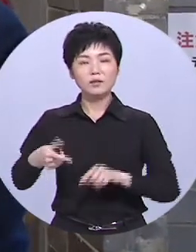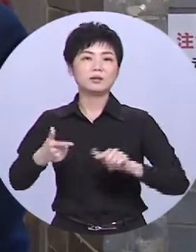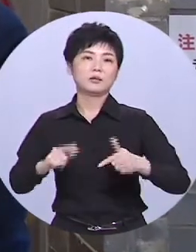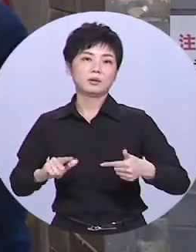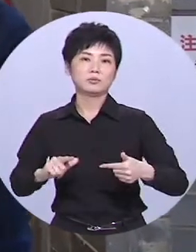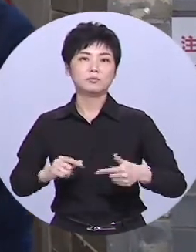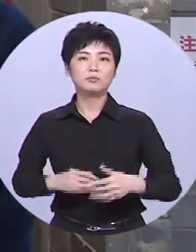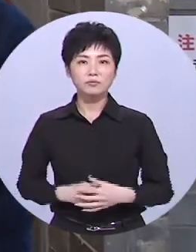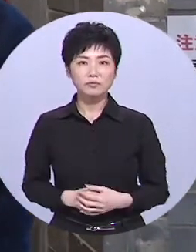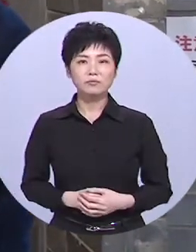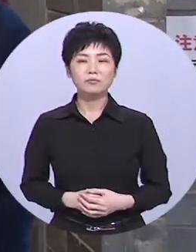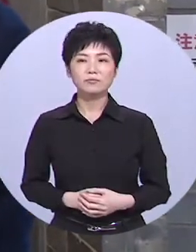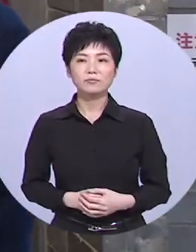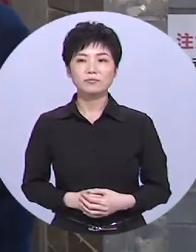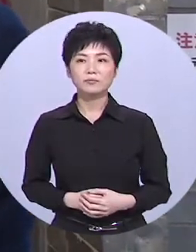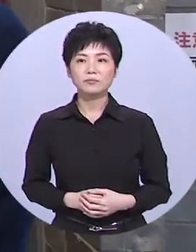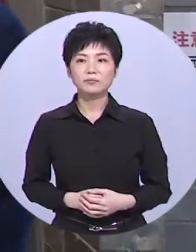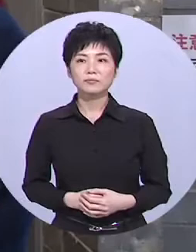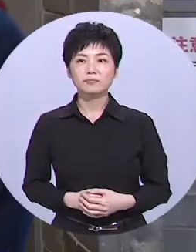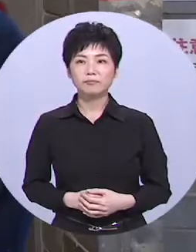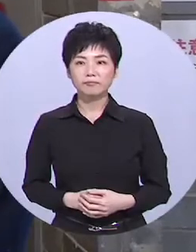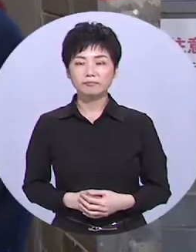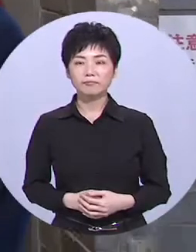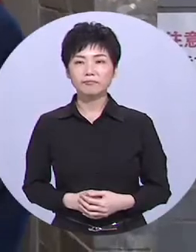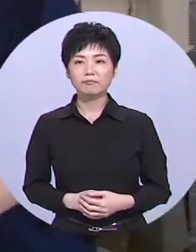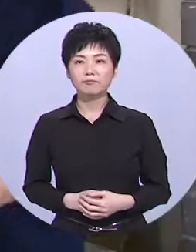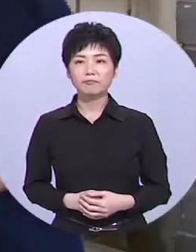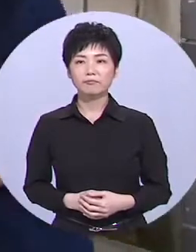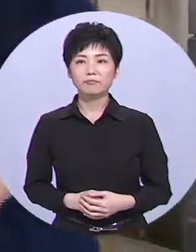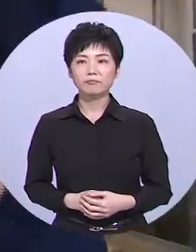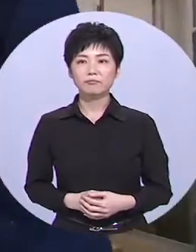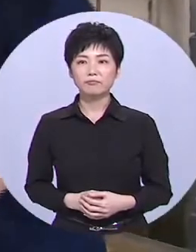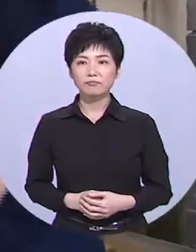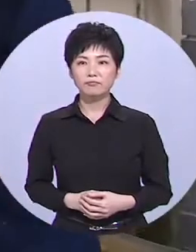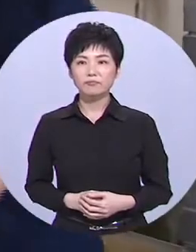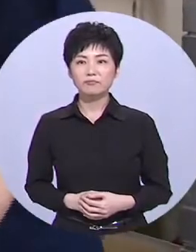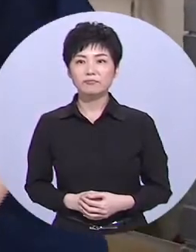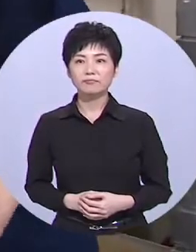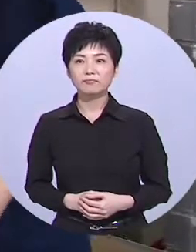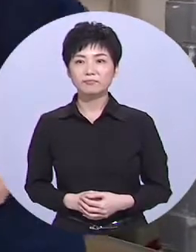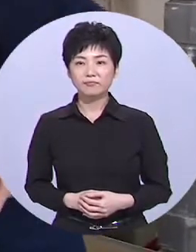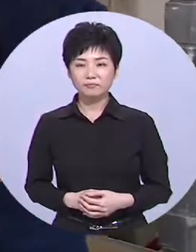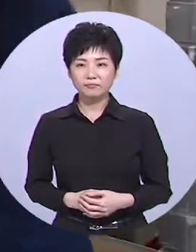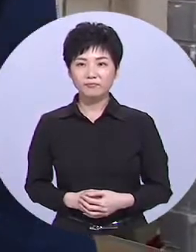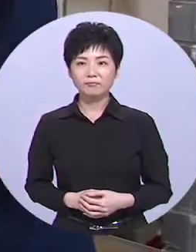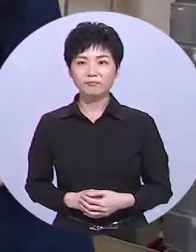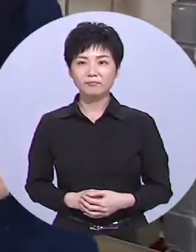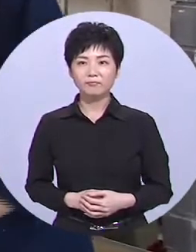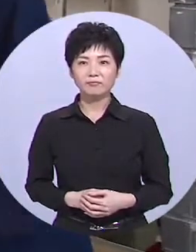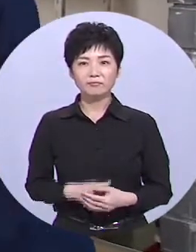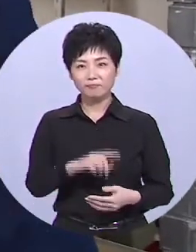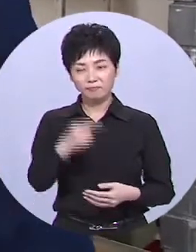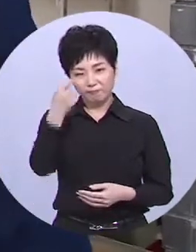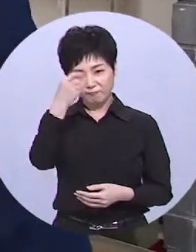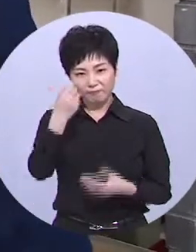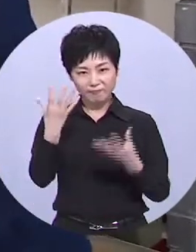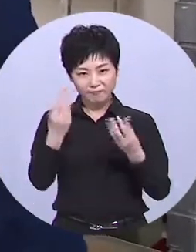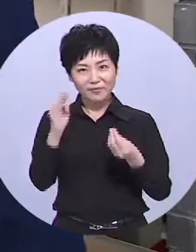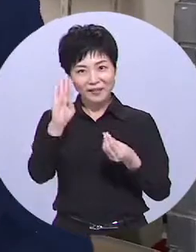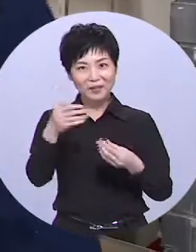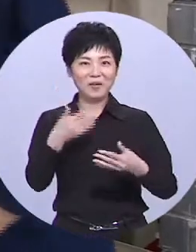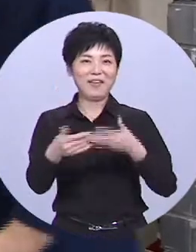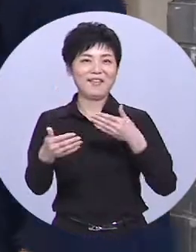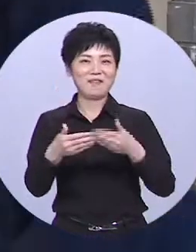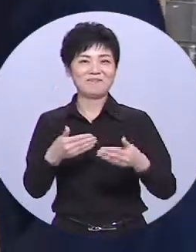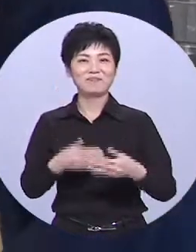上げていきますので、強い紙になるんですね。 なるほど、はい。 そして紙すきのコツを聞いて早速挑戦